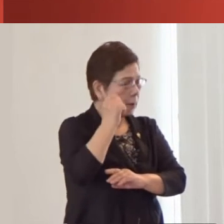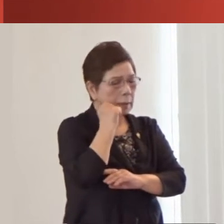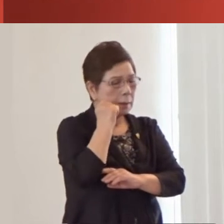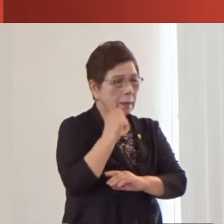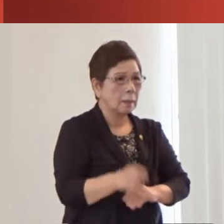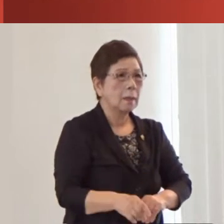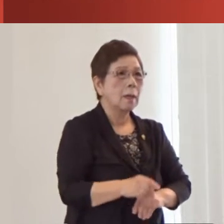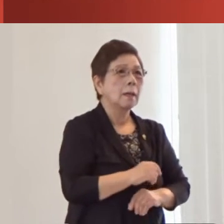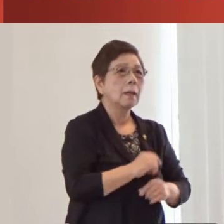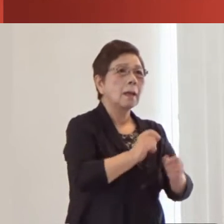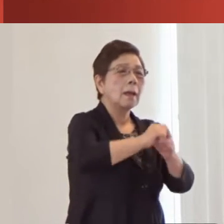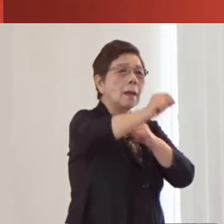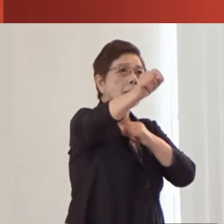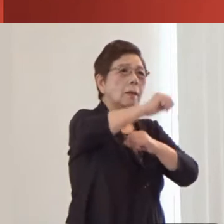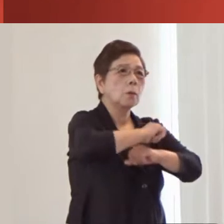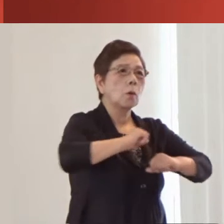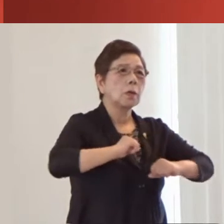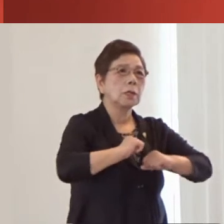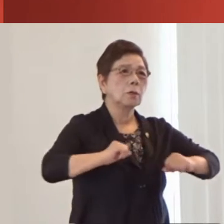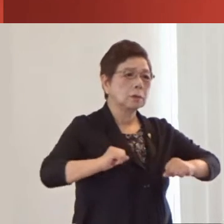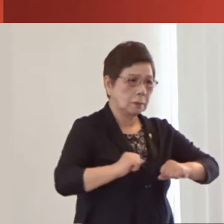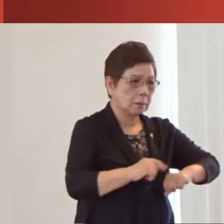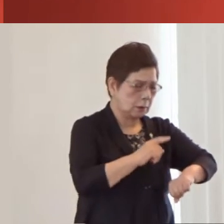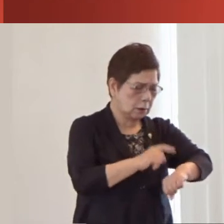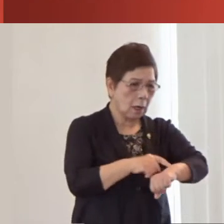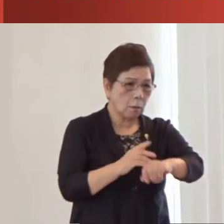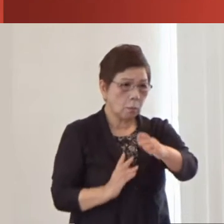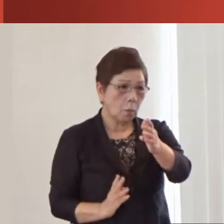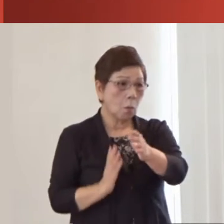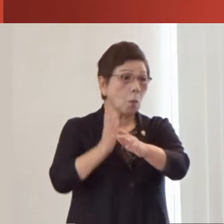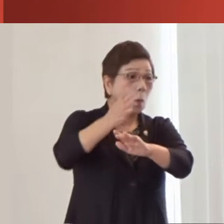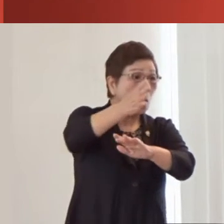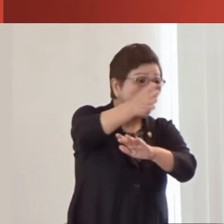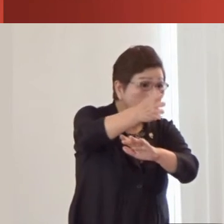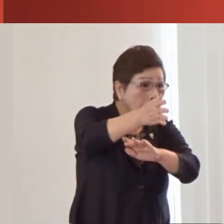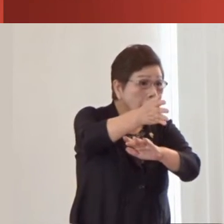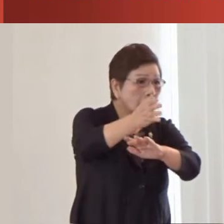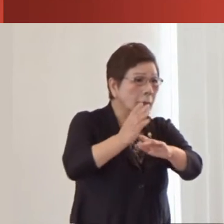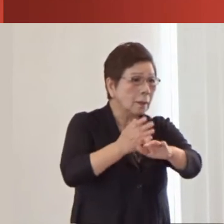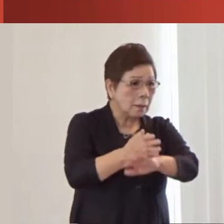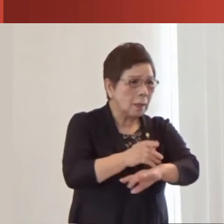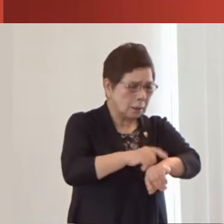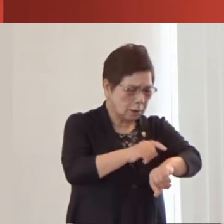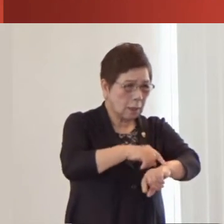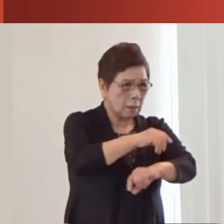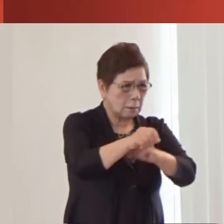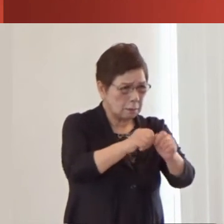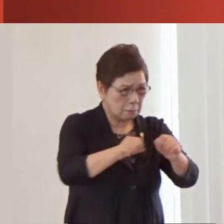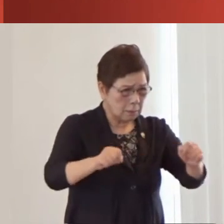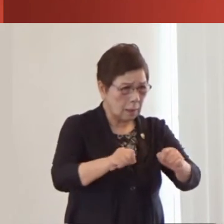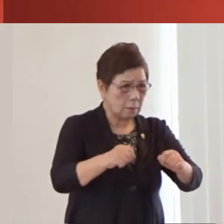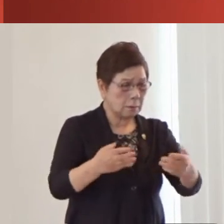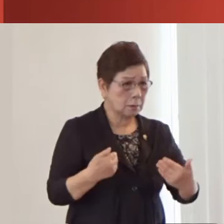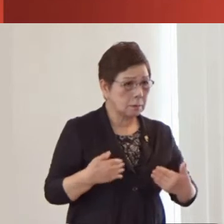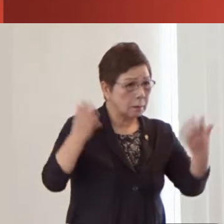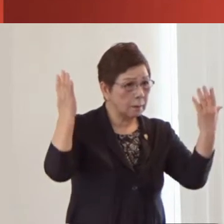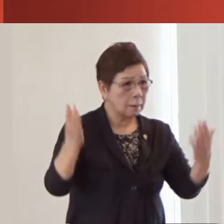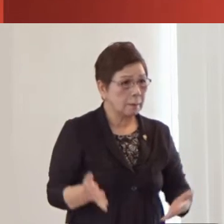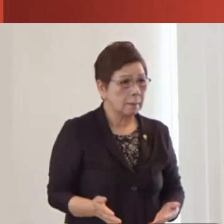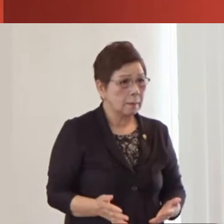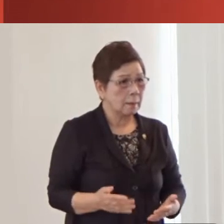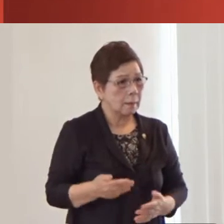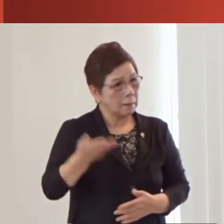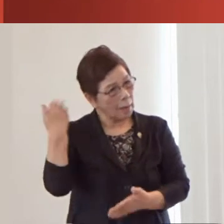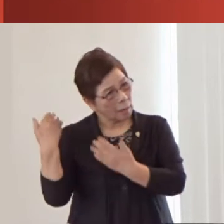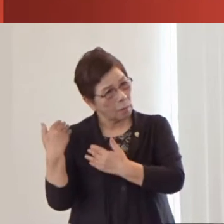永遠の命というのは時間を超える命です。時間に縛られない命、別に過去に行けるとか未来に